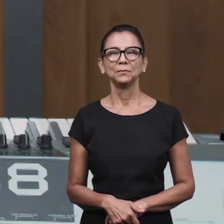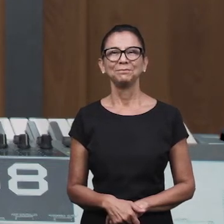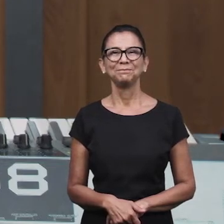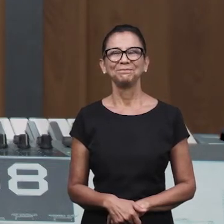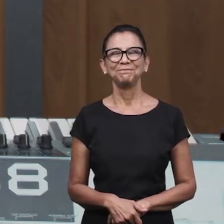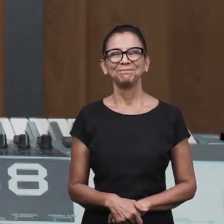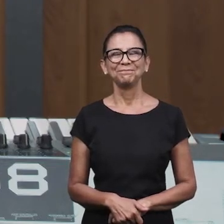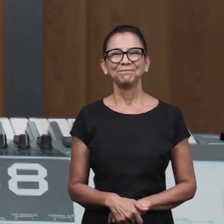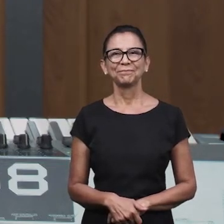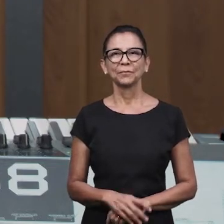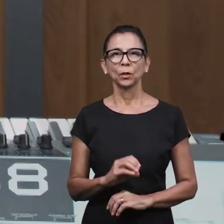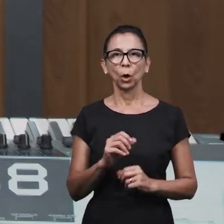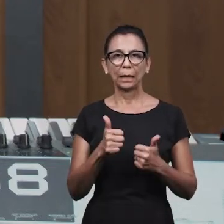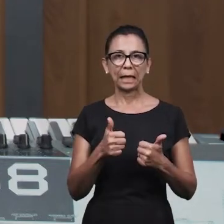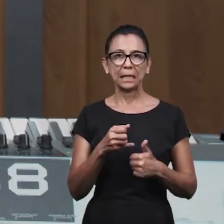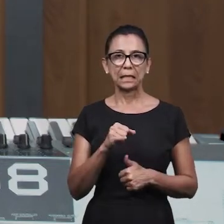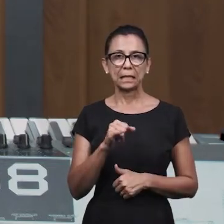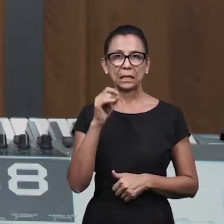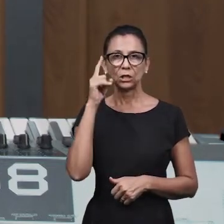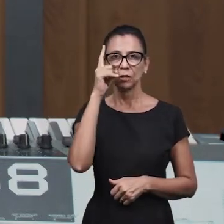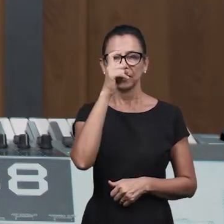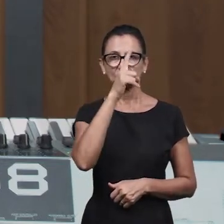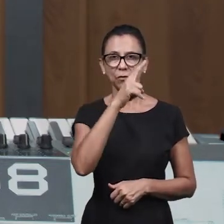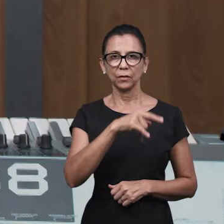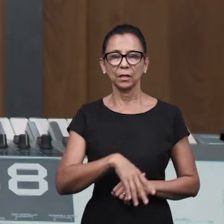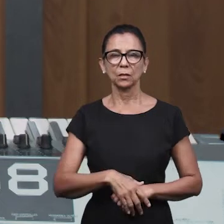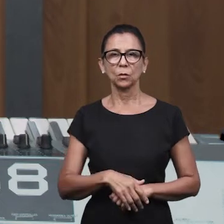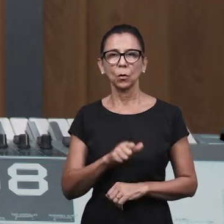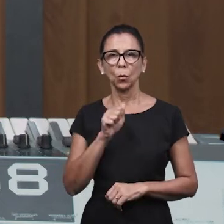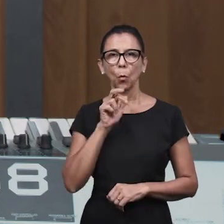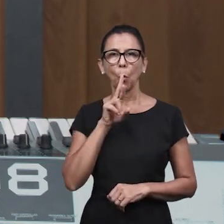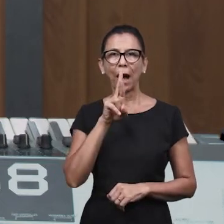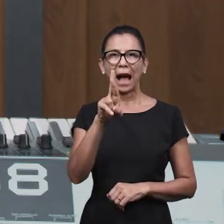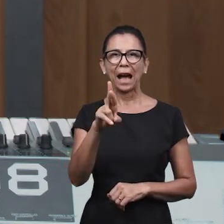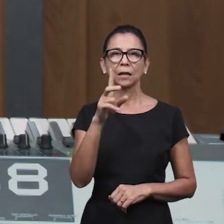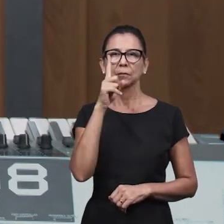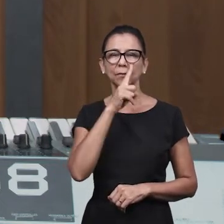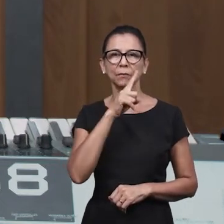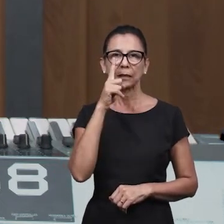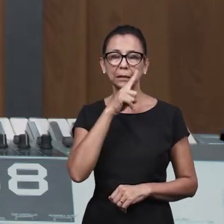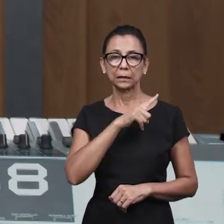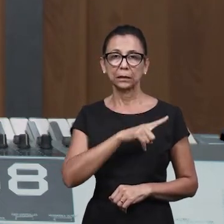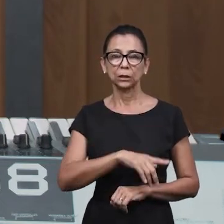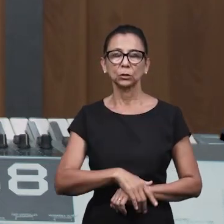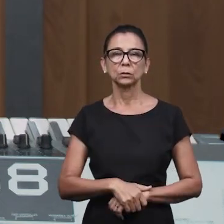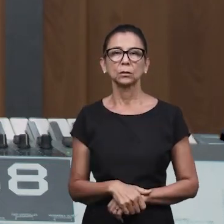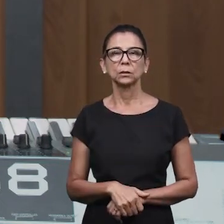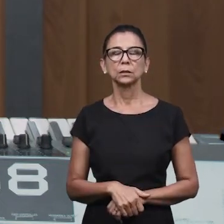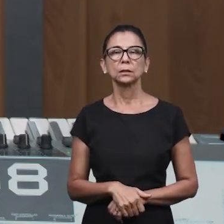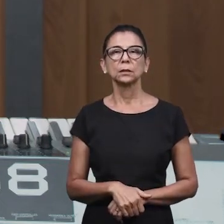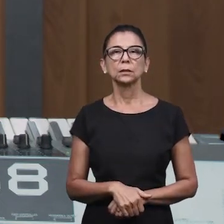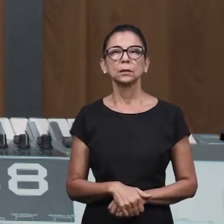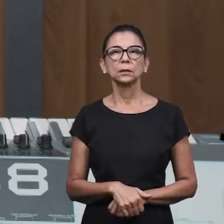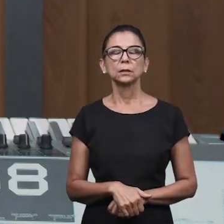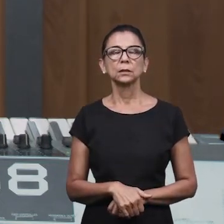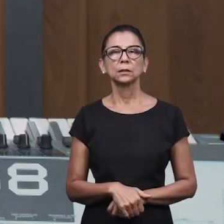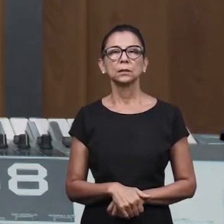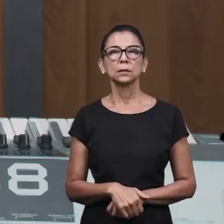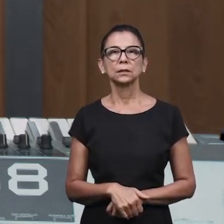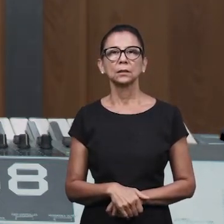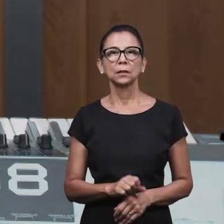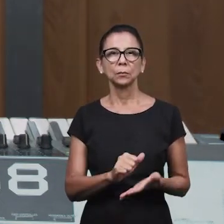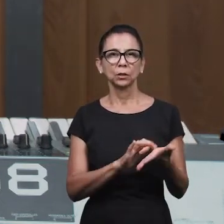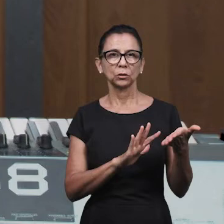tu. D'accord? Si vous avez des difficultés dans votre souffle qui faille, il y a un exercice